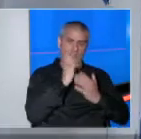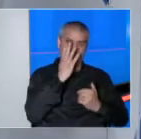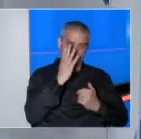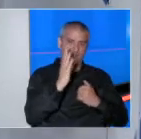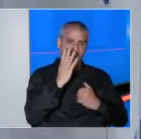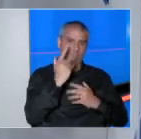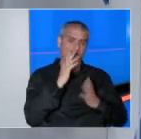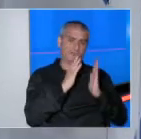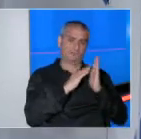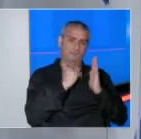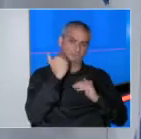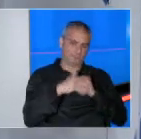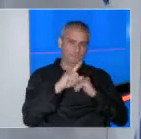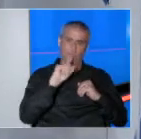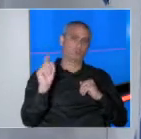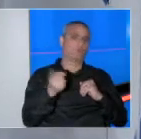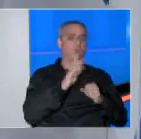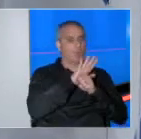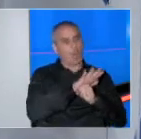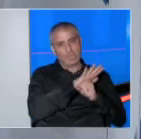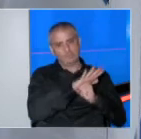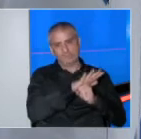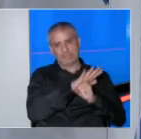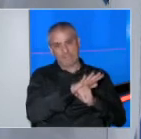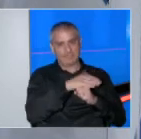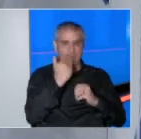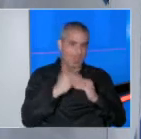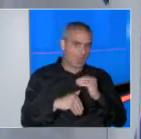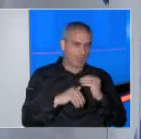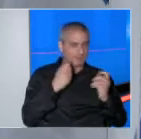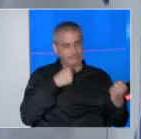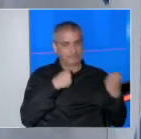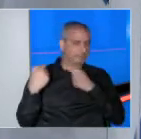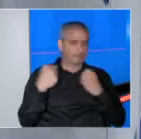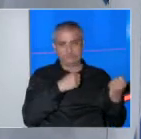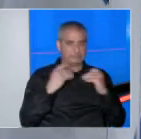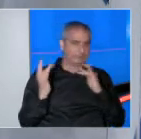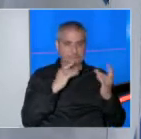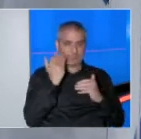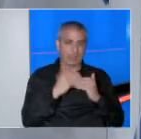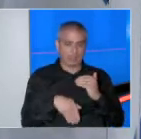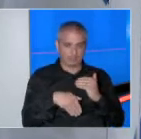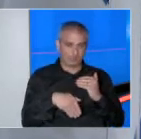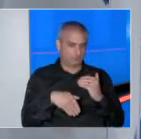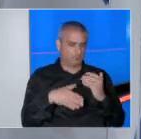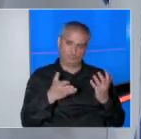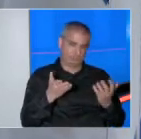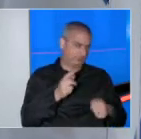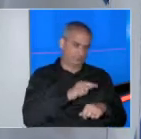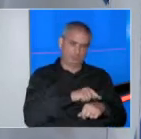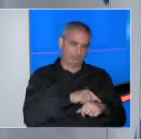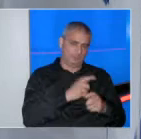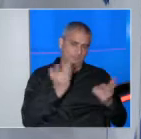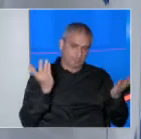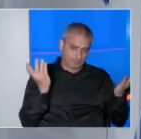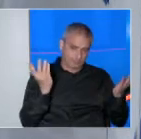רביעי פוקע המנדט, תמיד כולם לוחצים את הלחיצות האחרונות ומתמקחים את ההתמקחות האחרונה, וזה זמנים